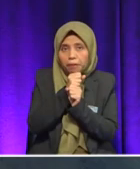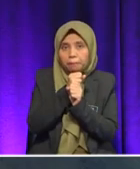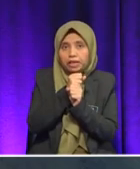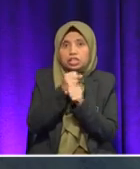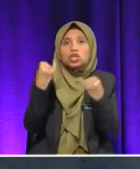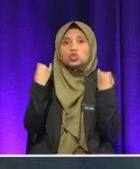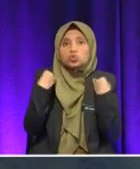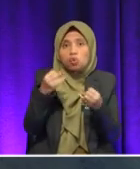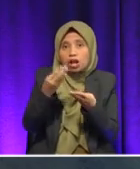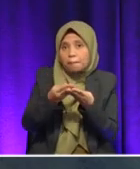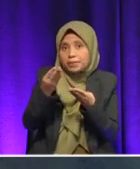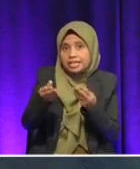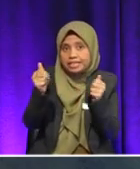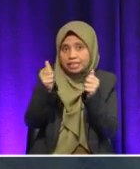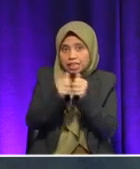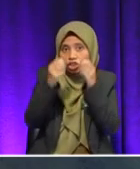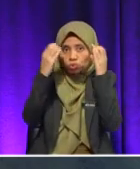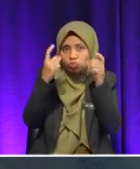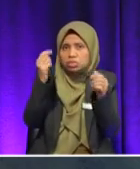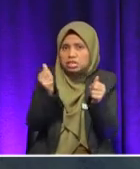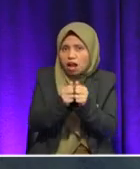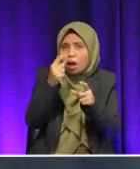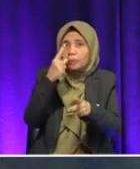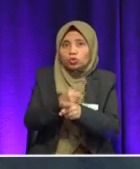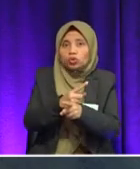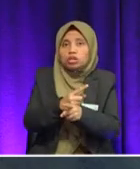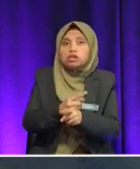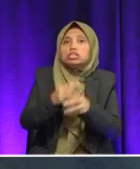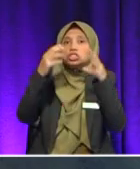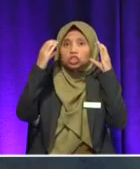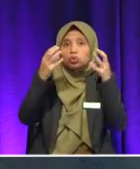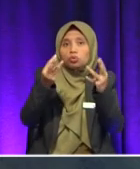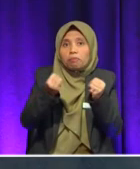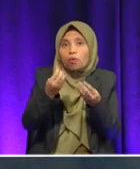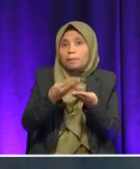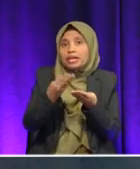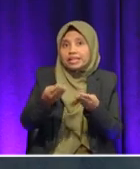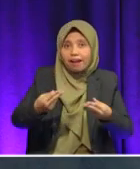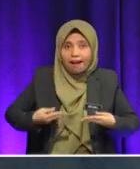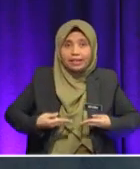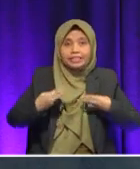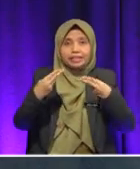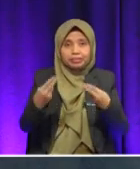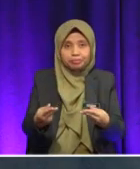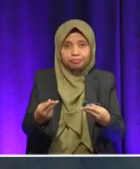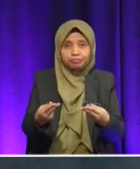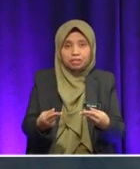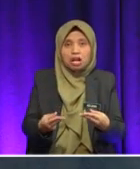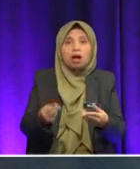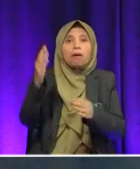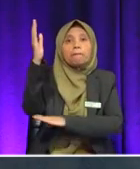dengan Cikgu dengan betul cek guna beri pokok